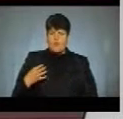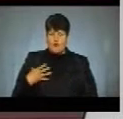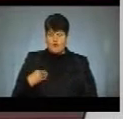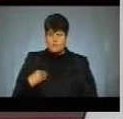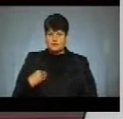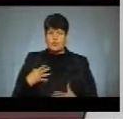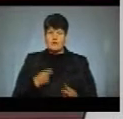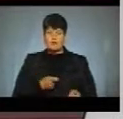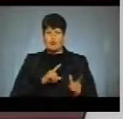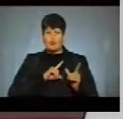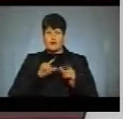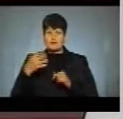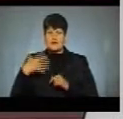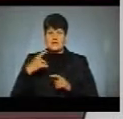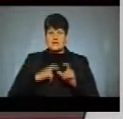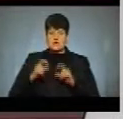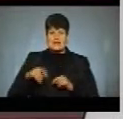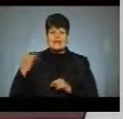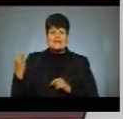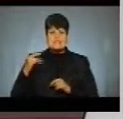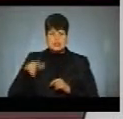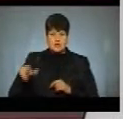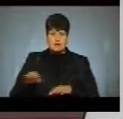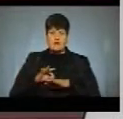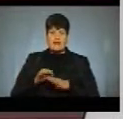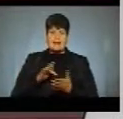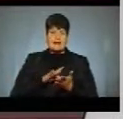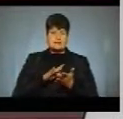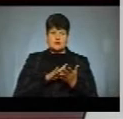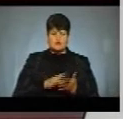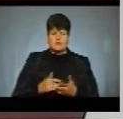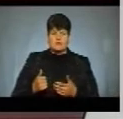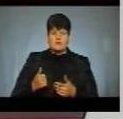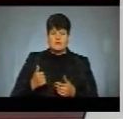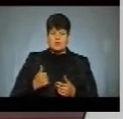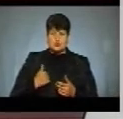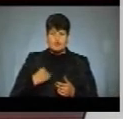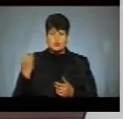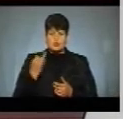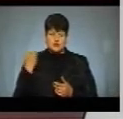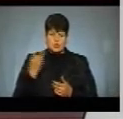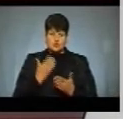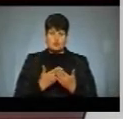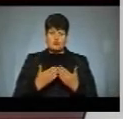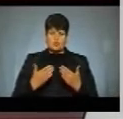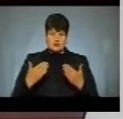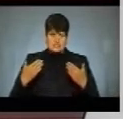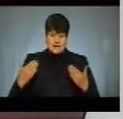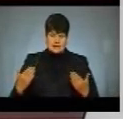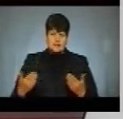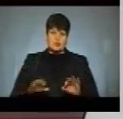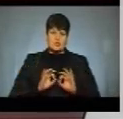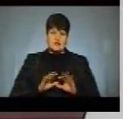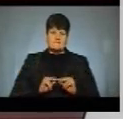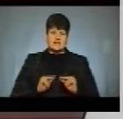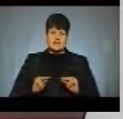Львова поїхали 50 студентів-істориків, де їм провели екскурсію у воєнно-історичному музеї Західного оперативного командування, розповів